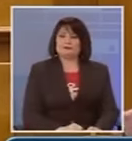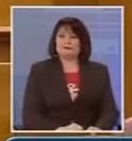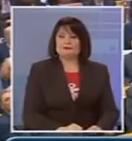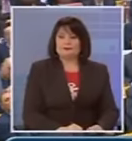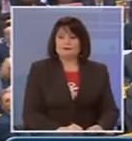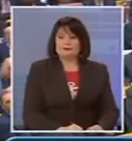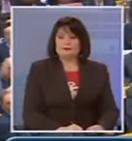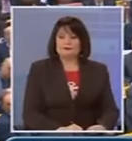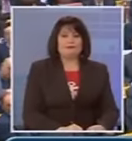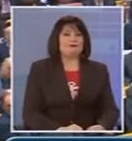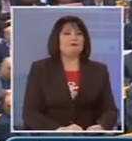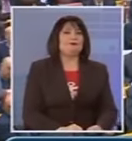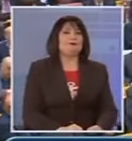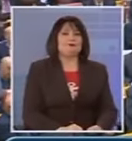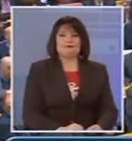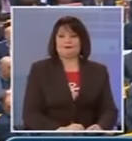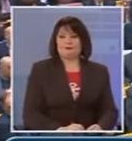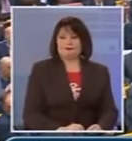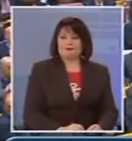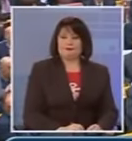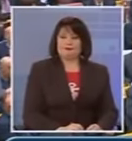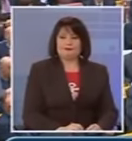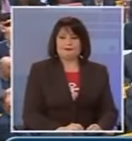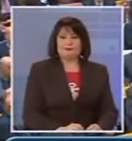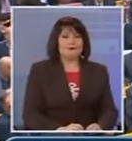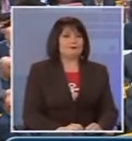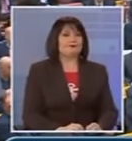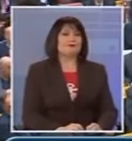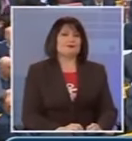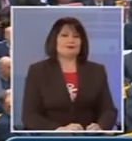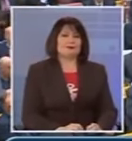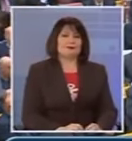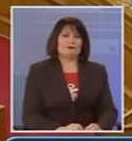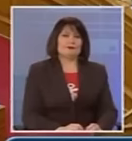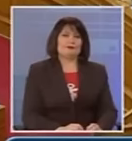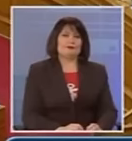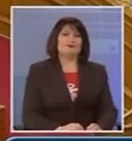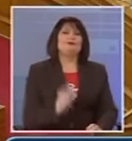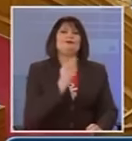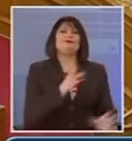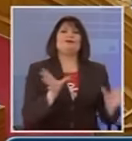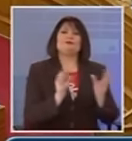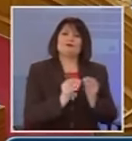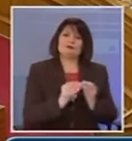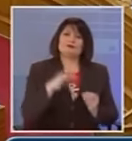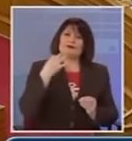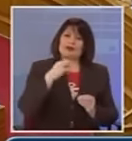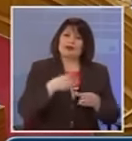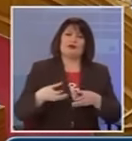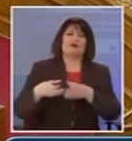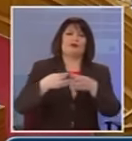Που που αφορά σε όλες τις αδύναμες,